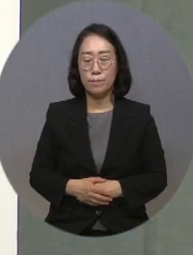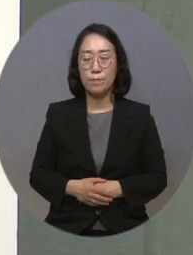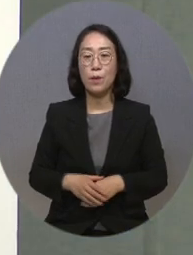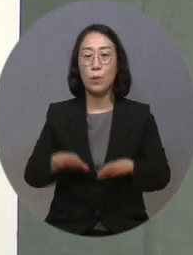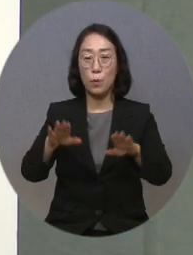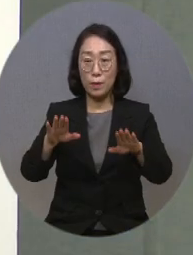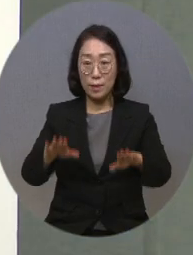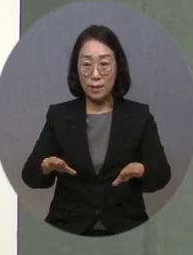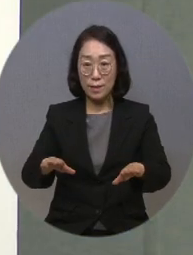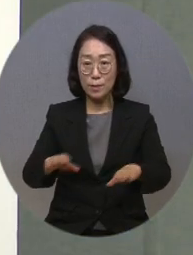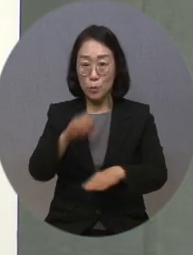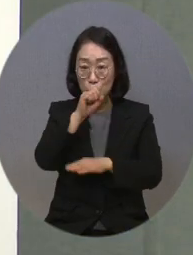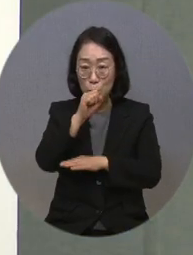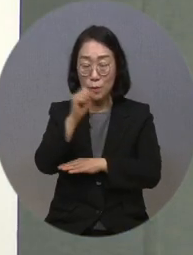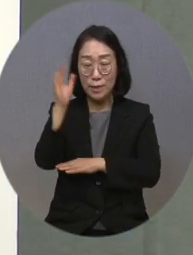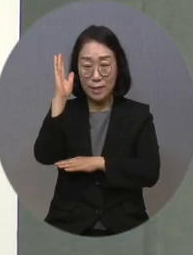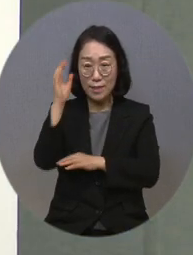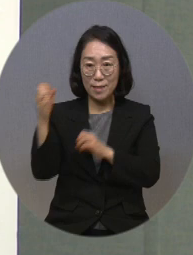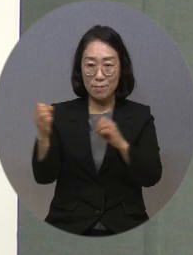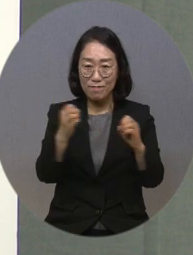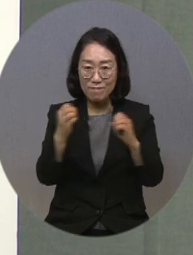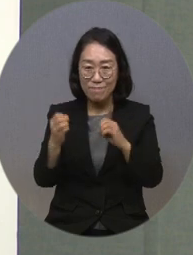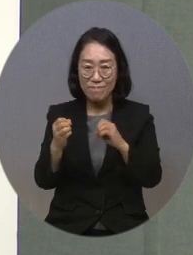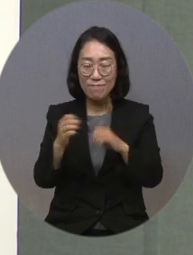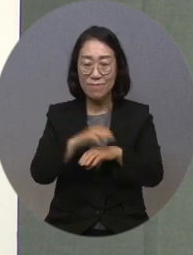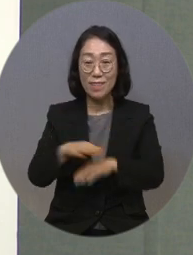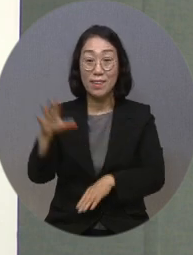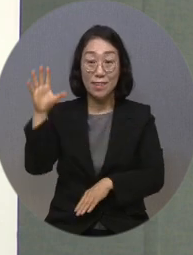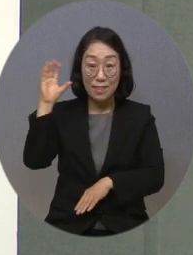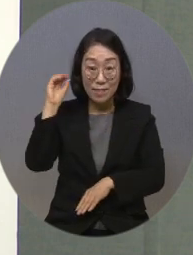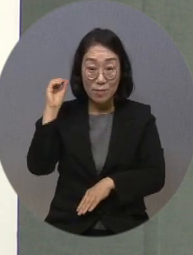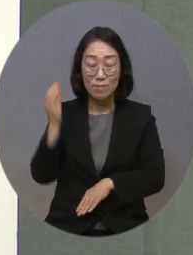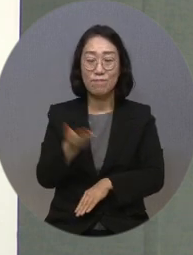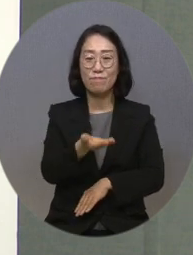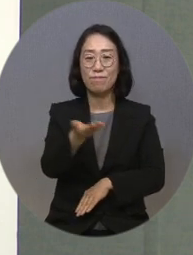오늘 좋은 말씀 잘 들으셨죠.